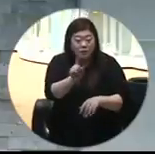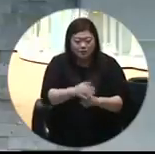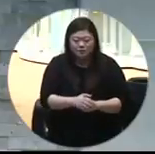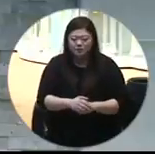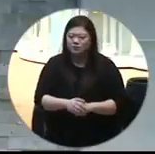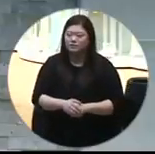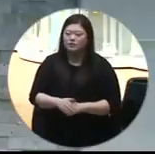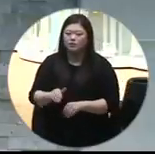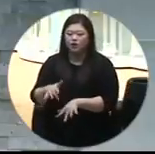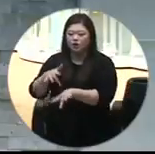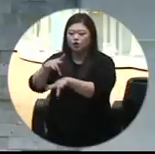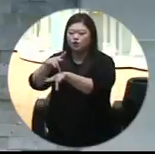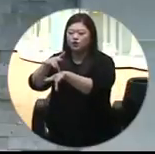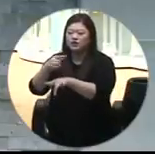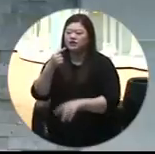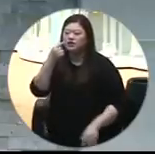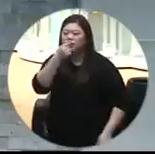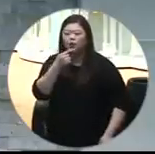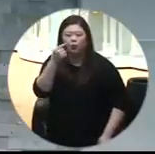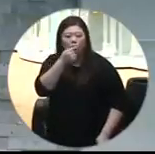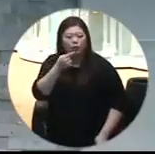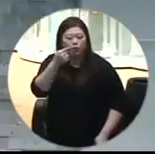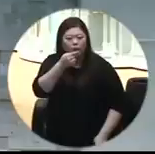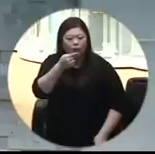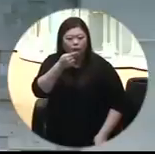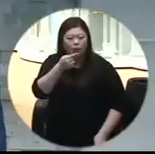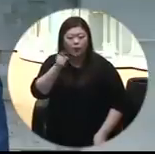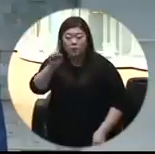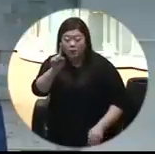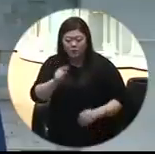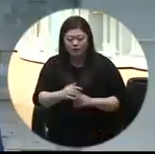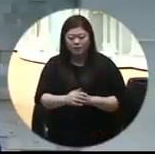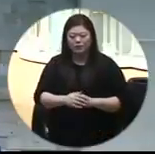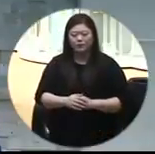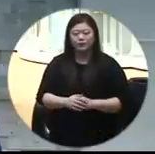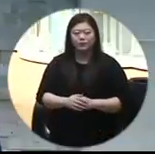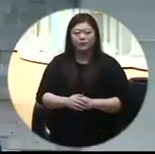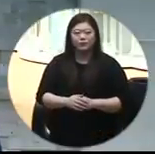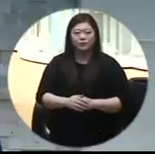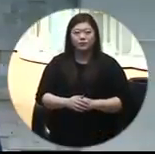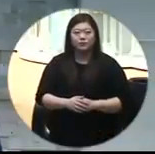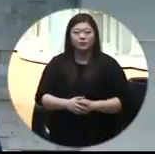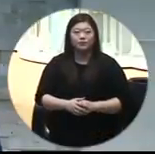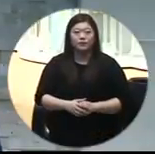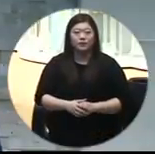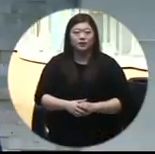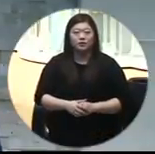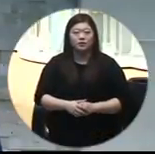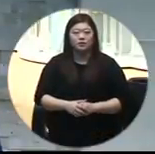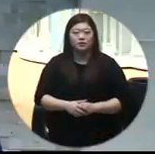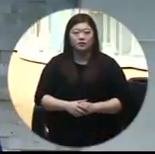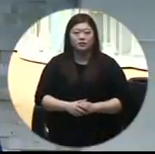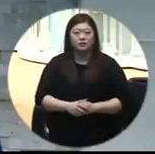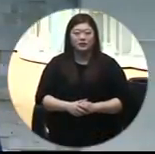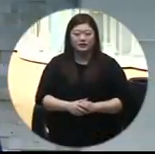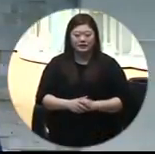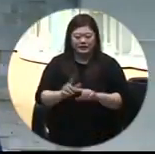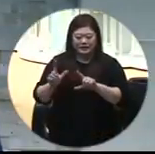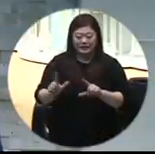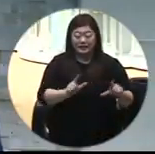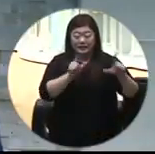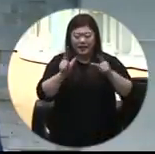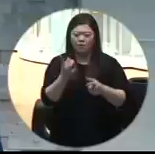귀신론의 이 골자가 자기 명을 차기 전에 제명에 살지를 못하고